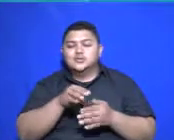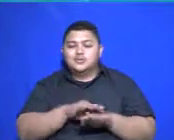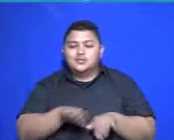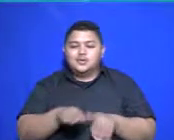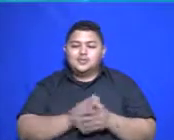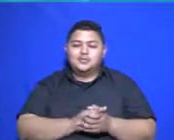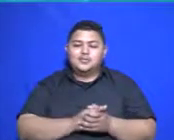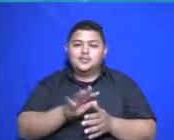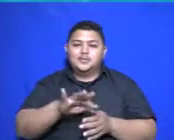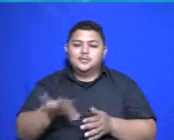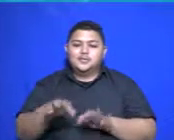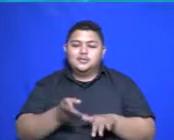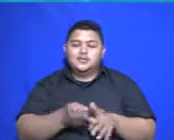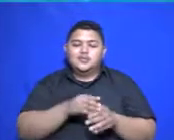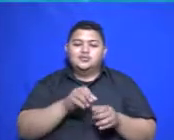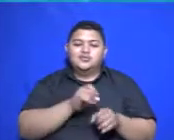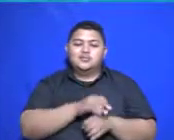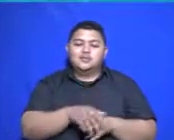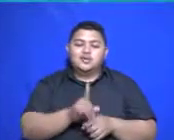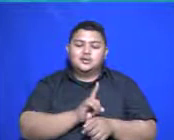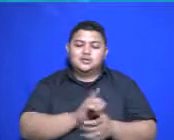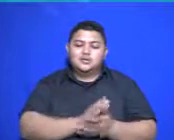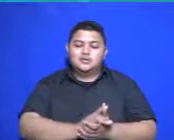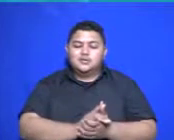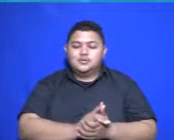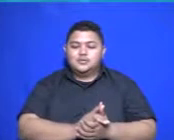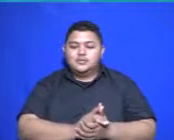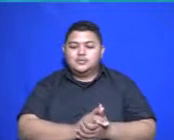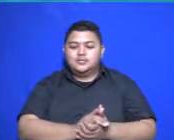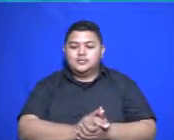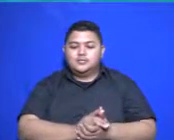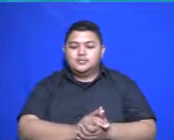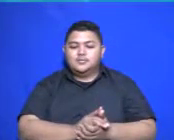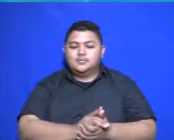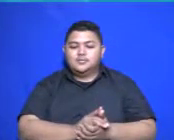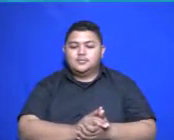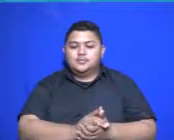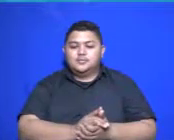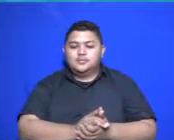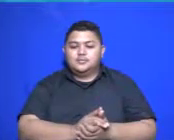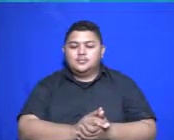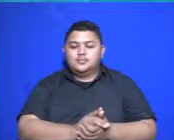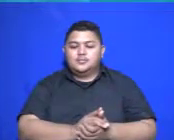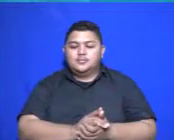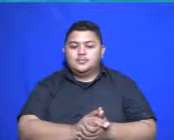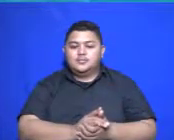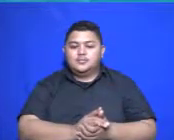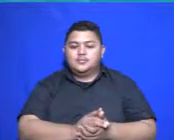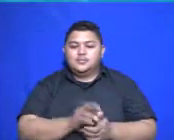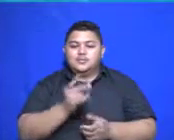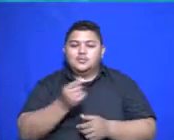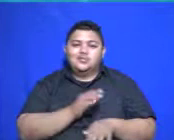berarti masing-masing daerah sudah bisa punya ruangan yang agak lumayan untuk bisa menangani budayanya